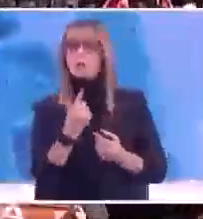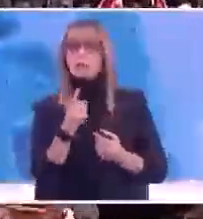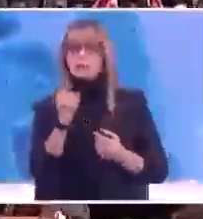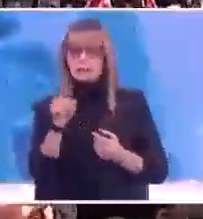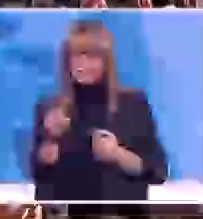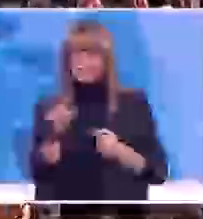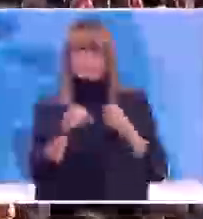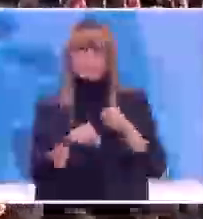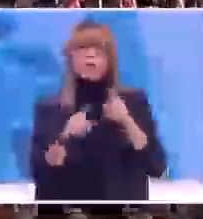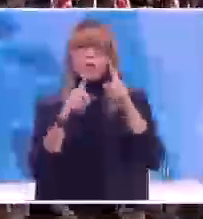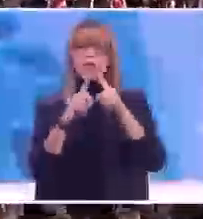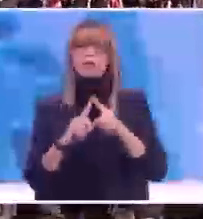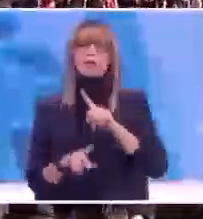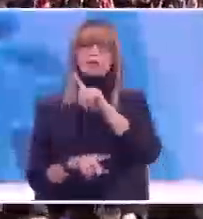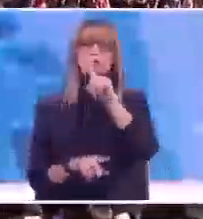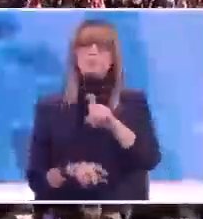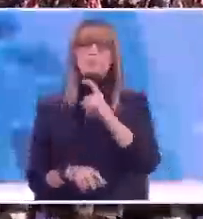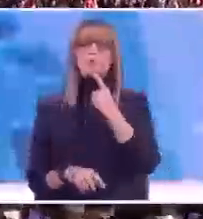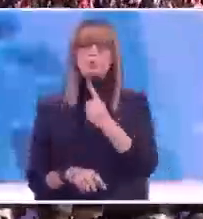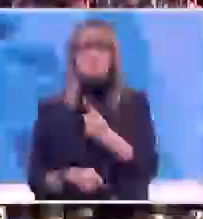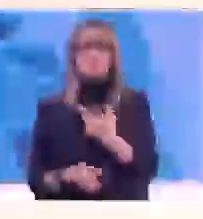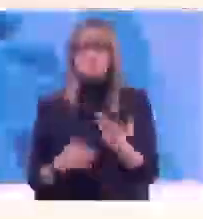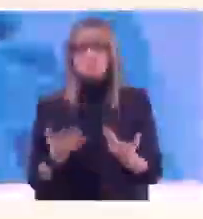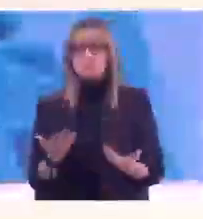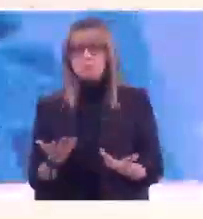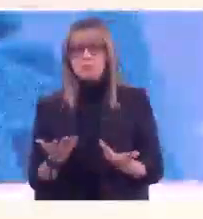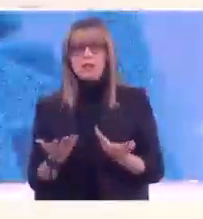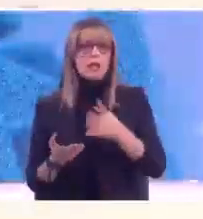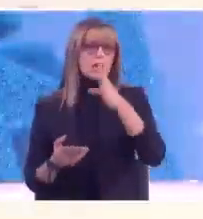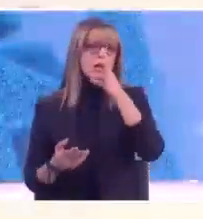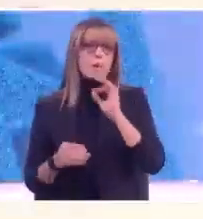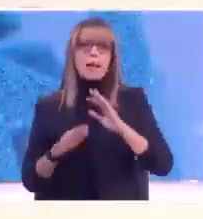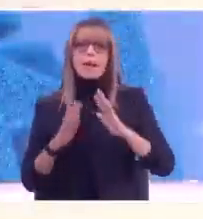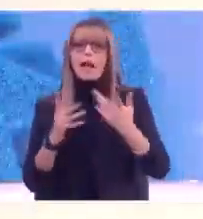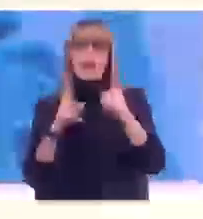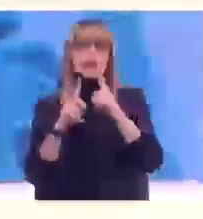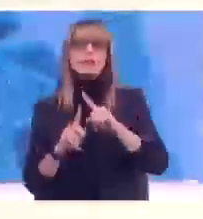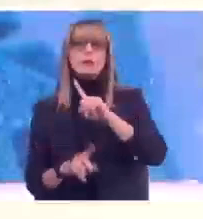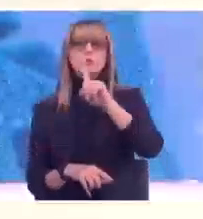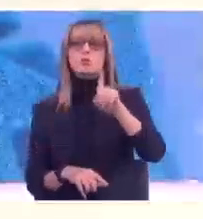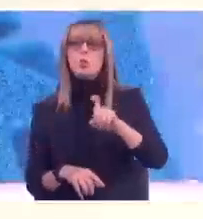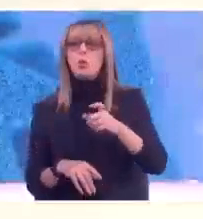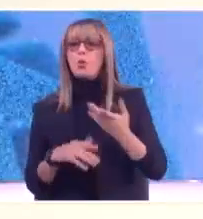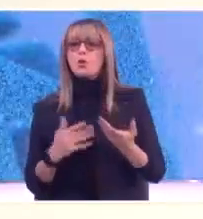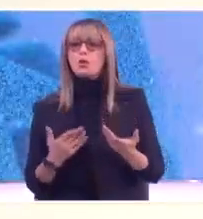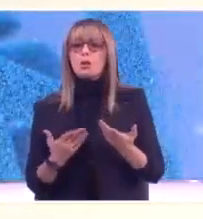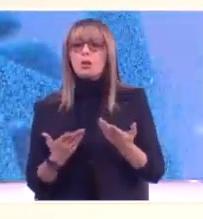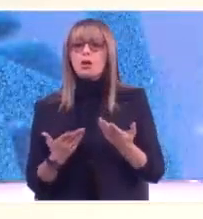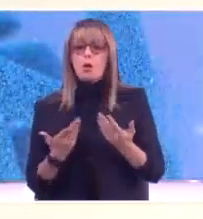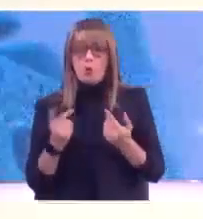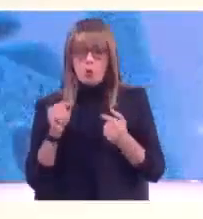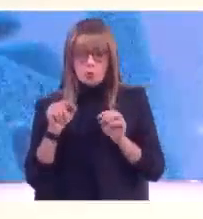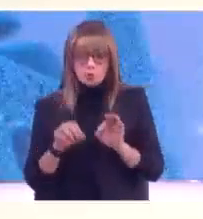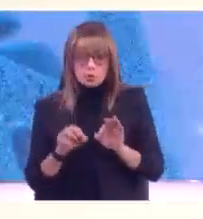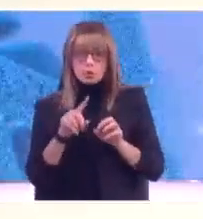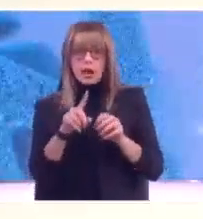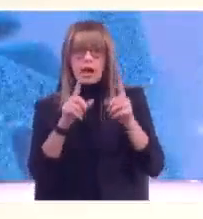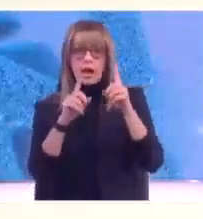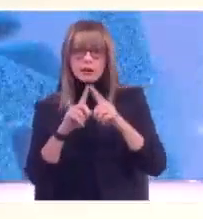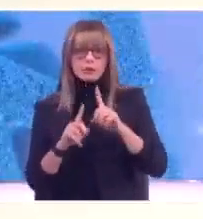Size bunların hesabını soracağız. Kafaya bak ya. Kime neyin hesabını soruyoruz? Neymiş? Onlara şimdi hesap